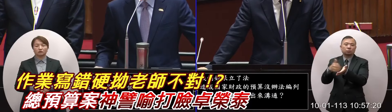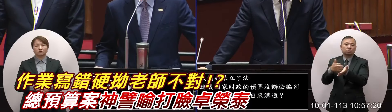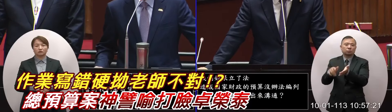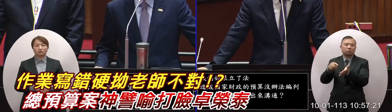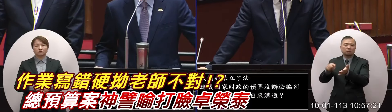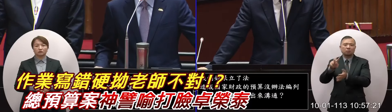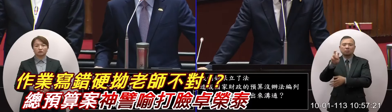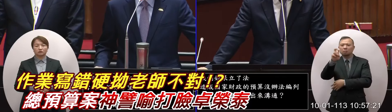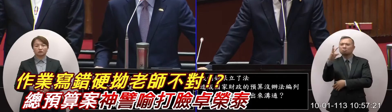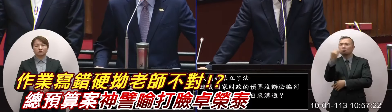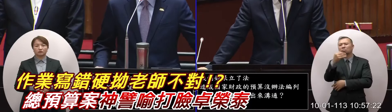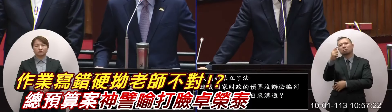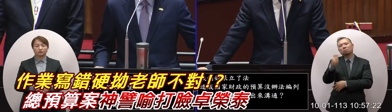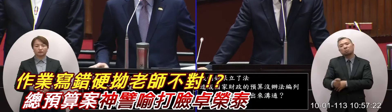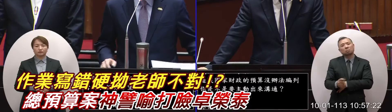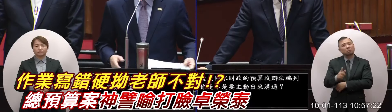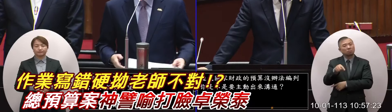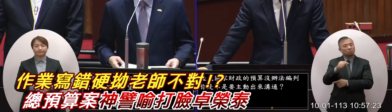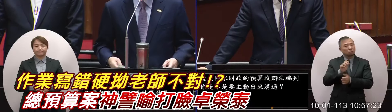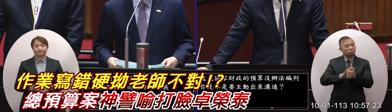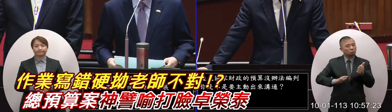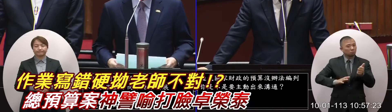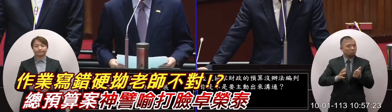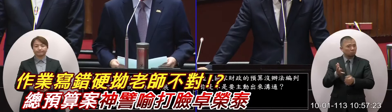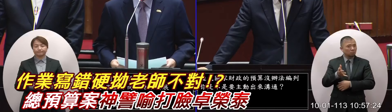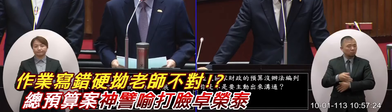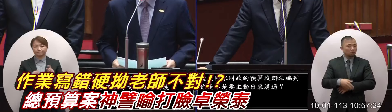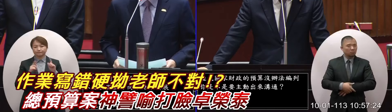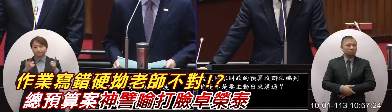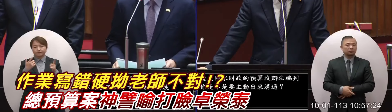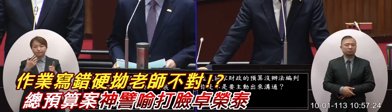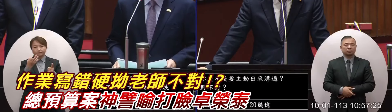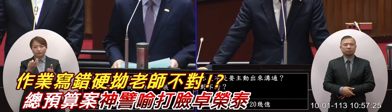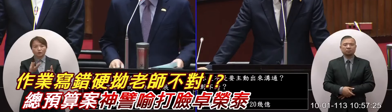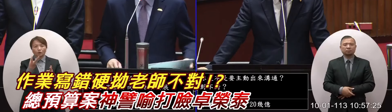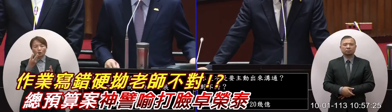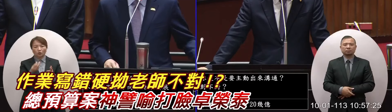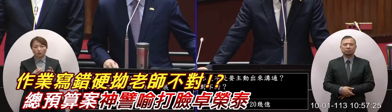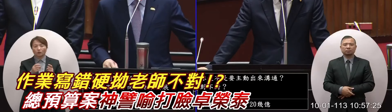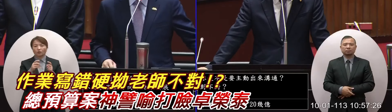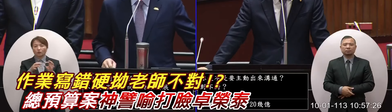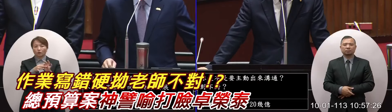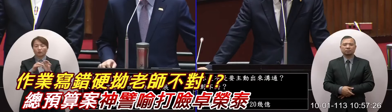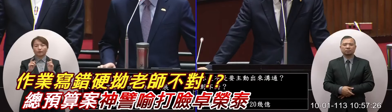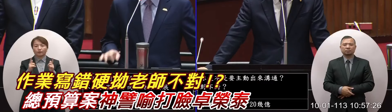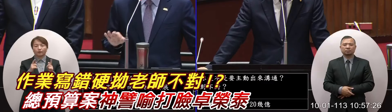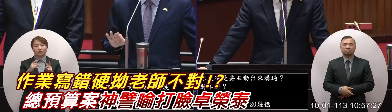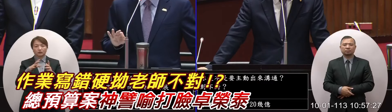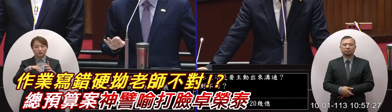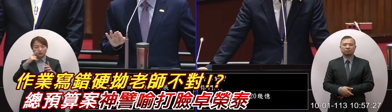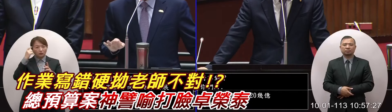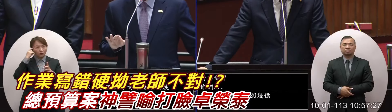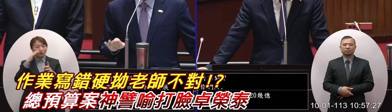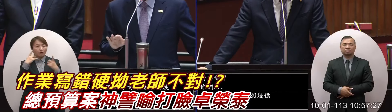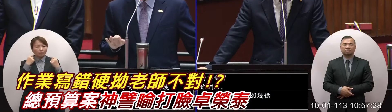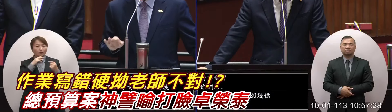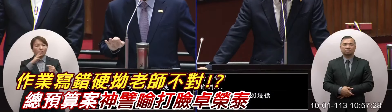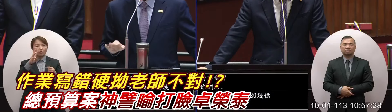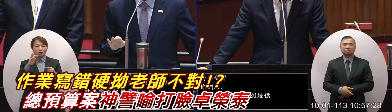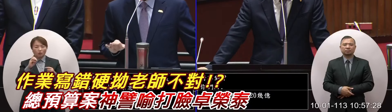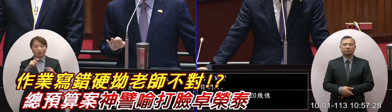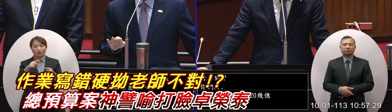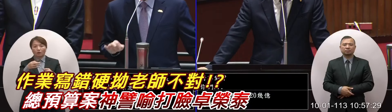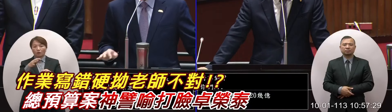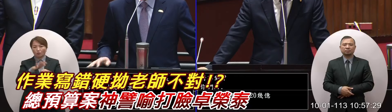十几亿，这会影响吗？ 这不是多钱多钱少的问题，而且你要想想看，从3万块的